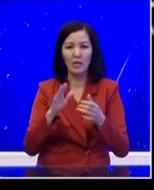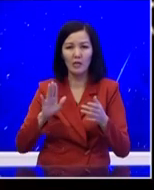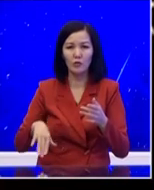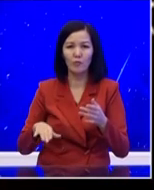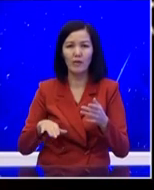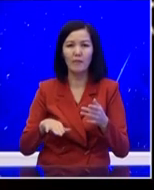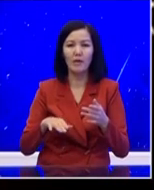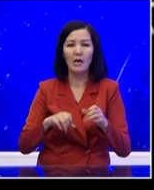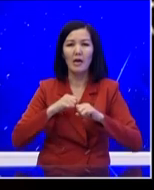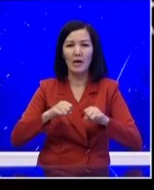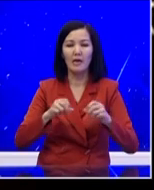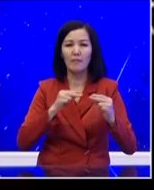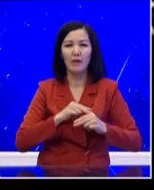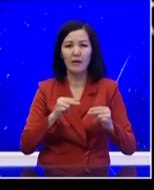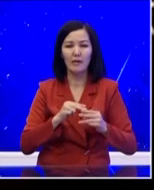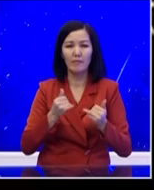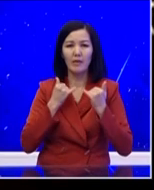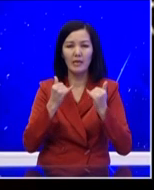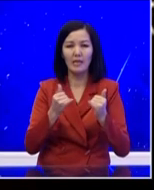барып қана қаһарманның еңбегі еленді.